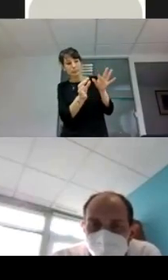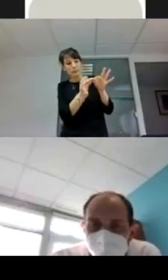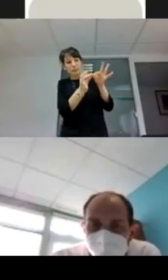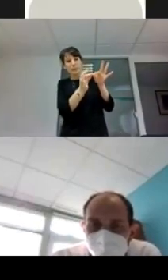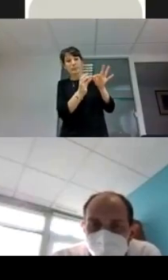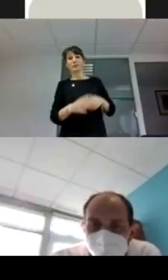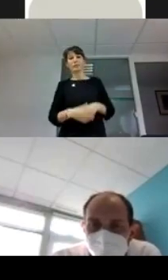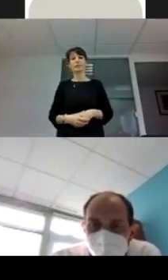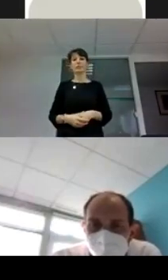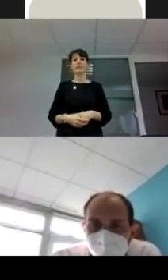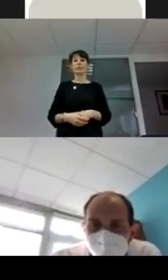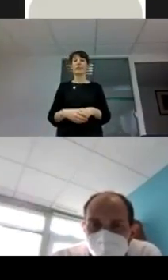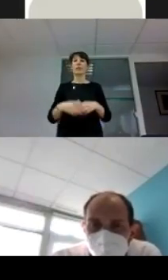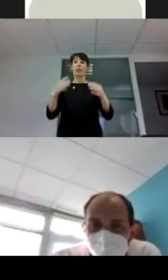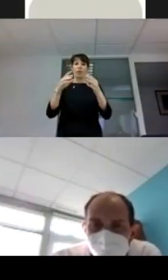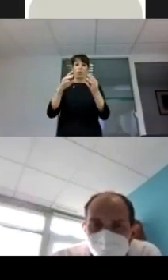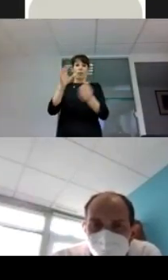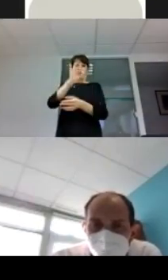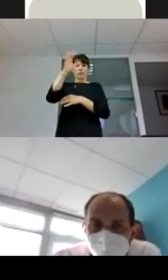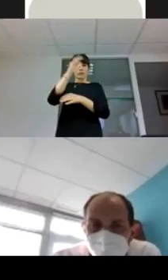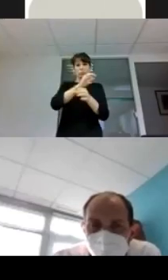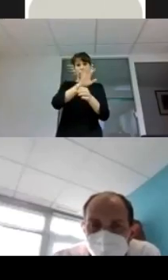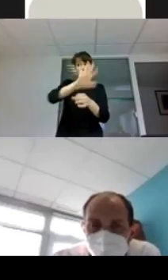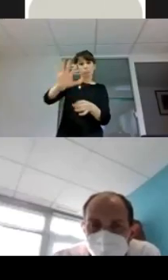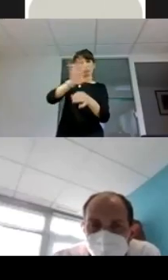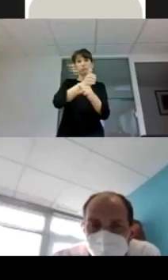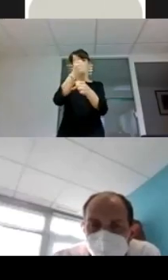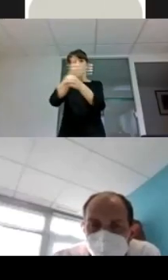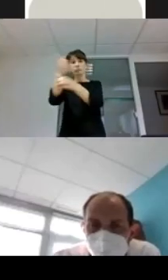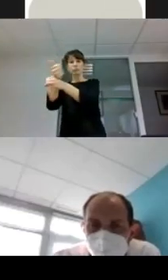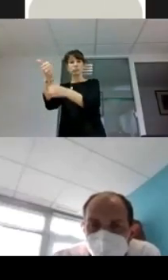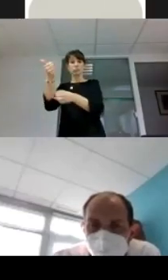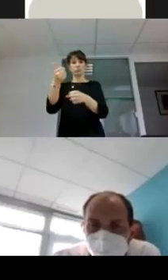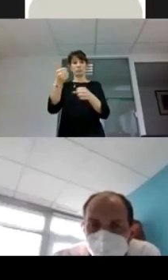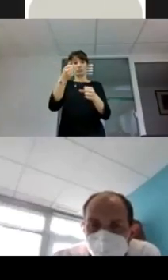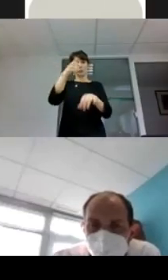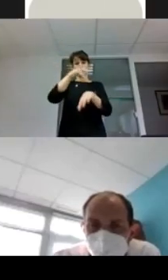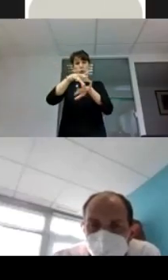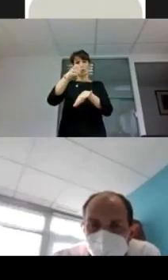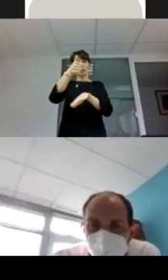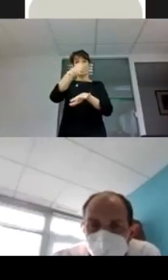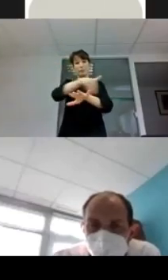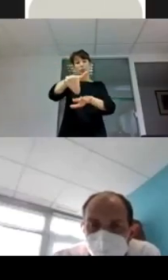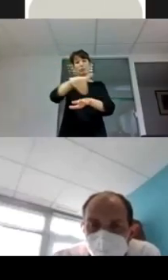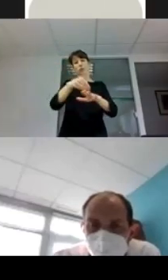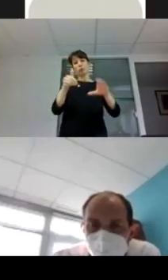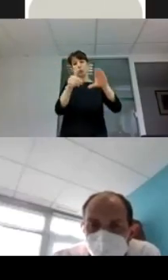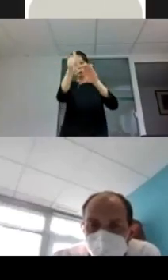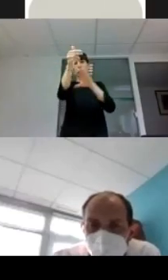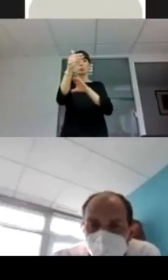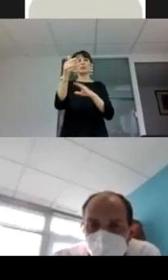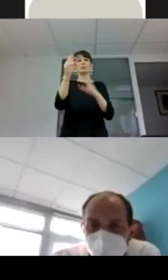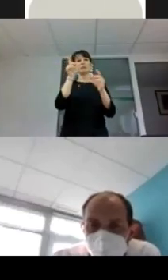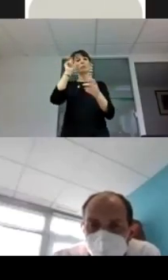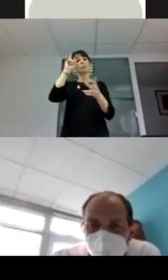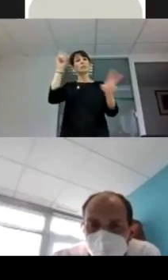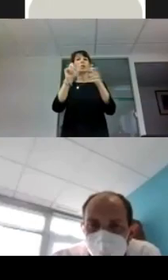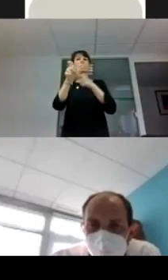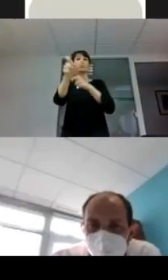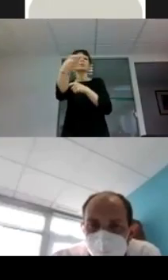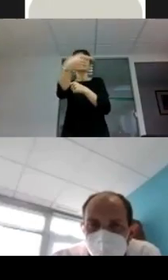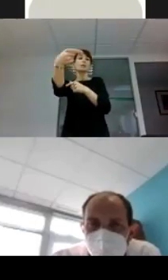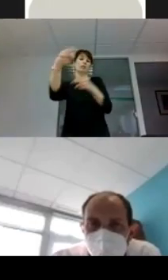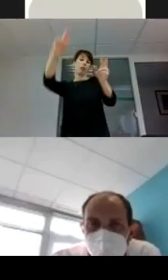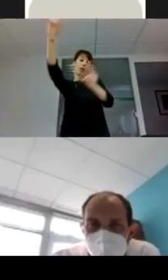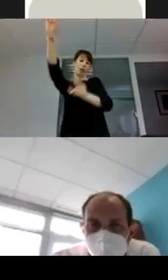vaisseau qui serait en train de saigner pendant l'examen. Il est fait environ en France tous les ans 1 million de coloscopies